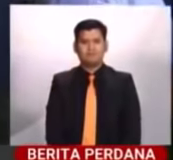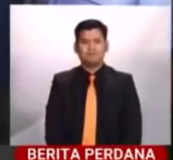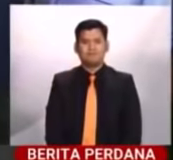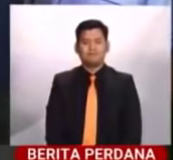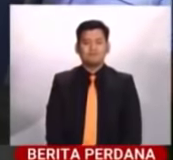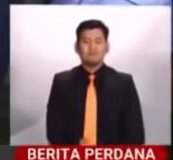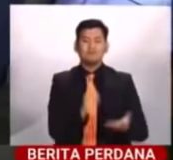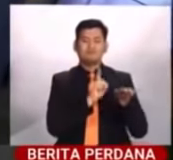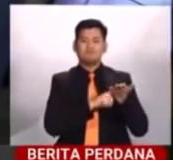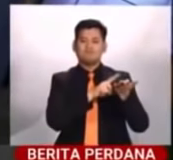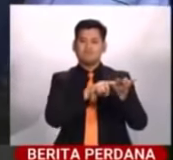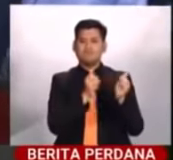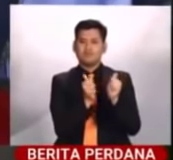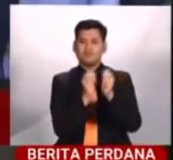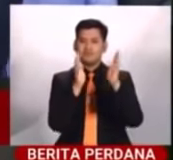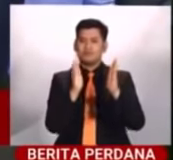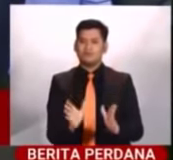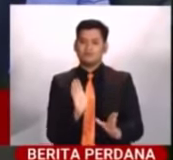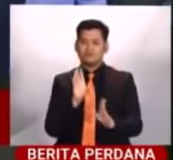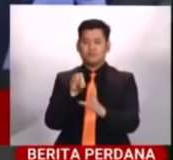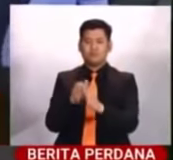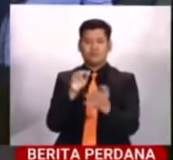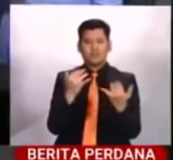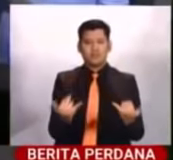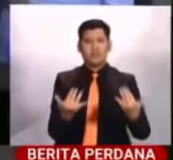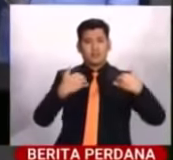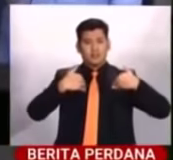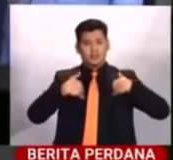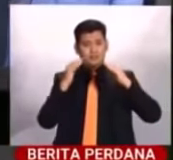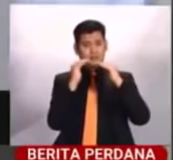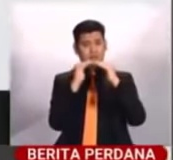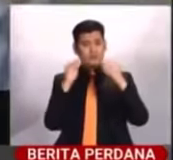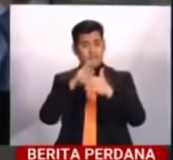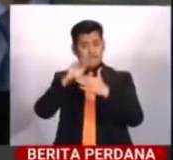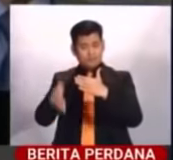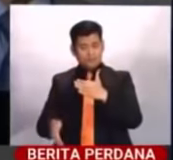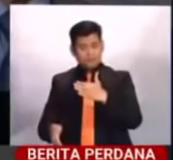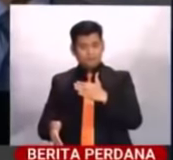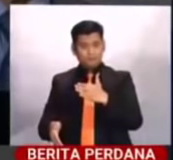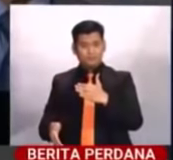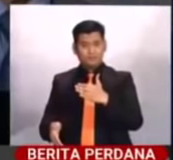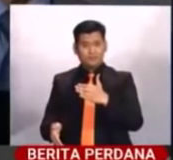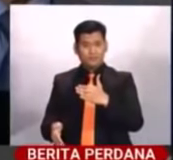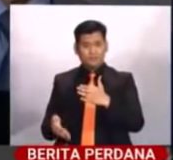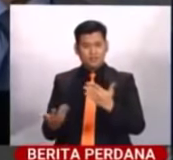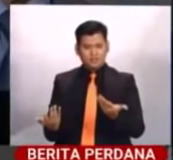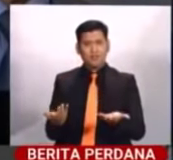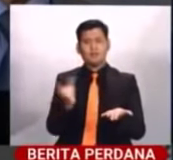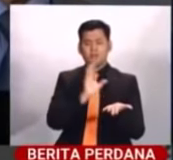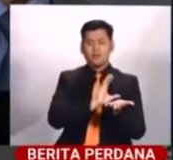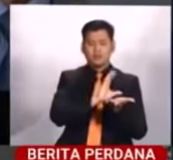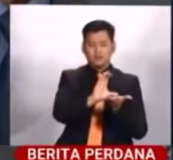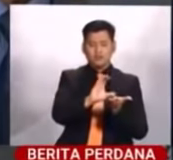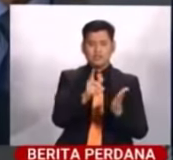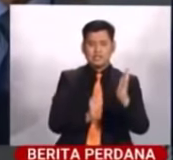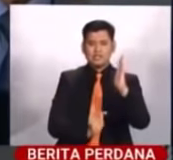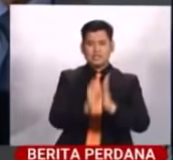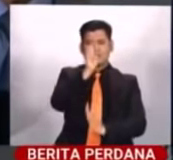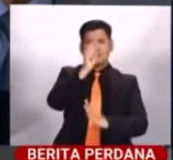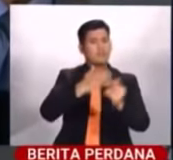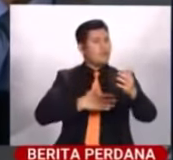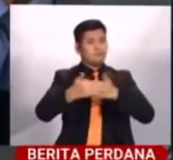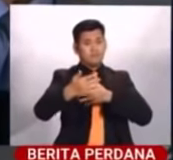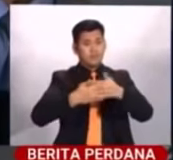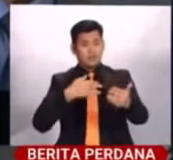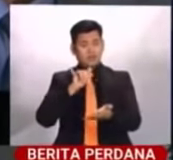Ujarnya, perbincangan dengan pihak terlibat kini berada pada tahap akhir. Walaupun kosnya tinggi tetapi it's worth the